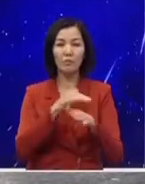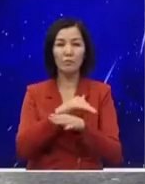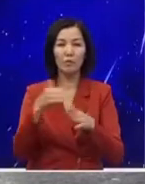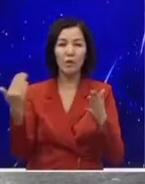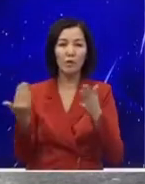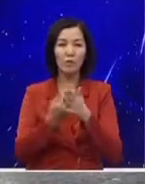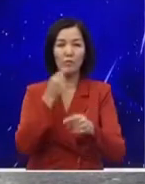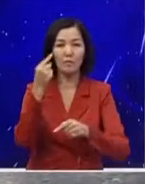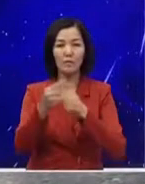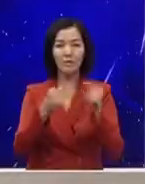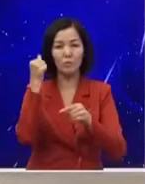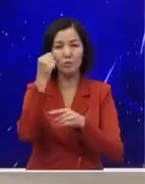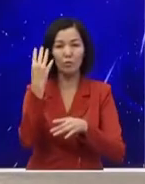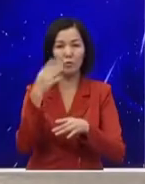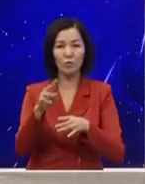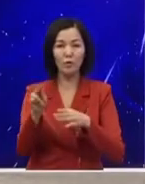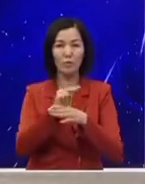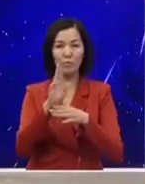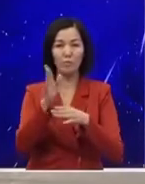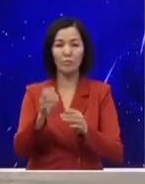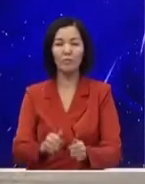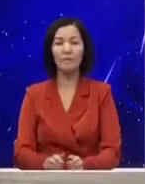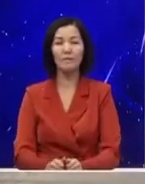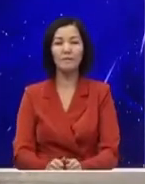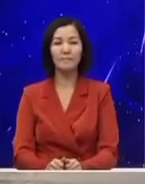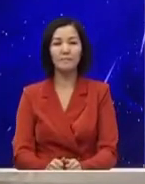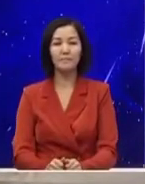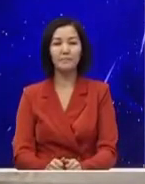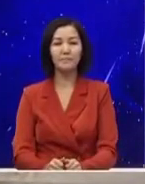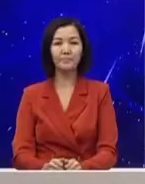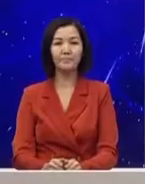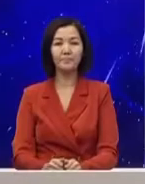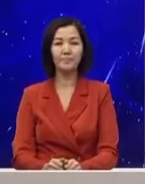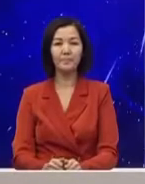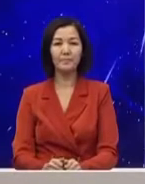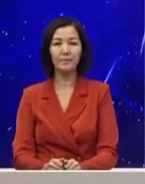обновят в следующем году. Рустам Аралбаев, Рабит Хабдарахман, телеканал ЖИТСУ.